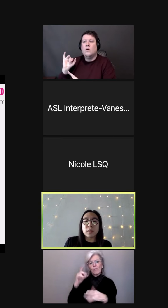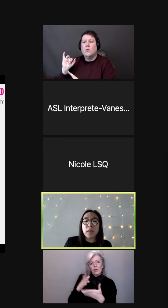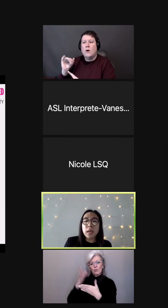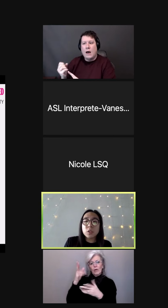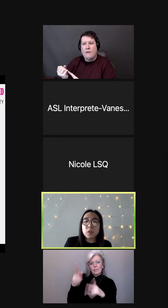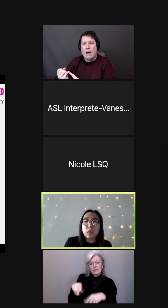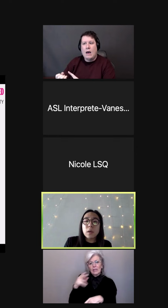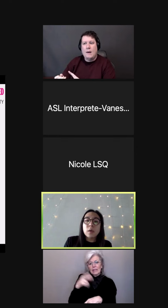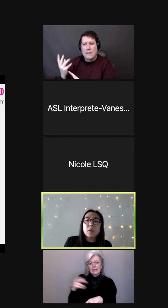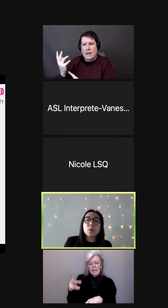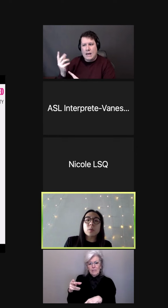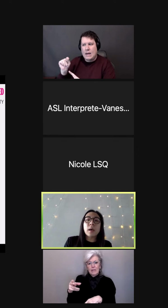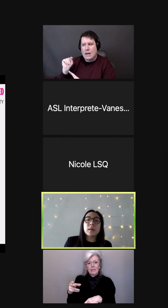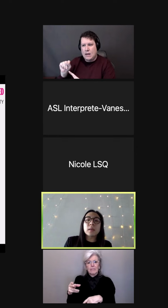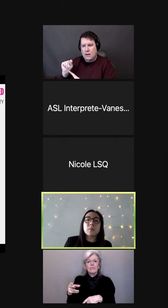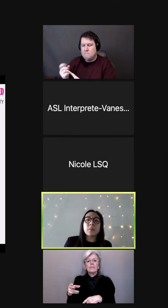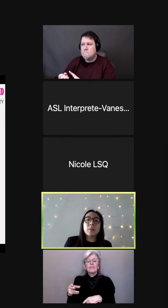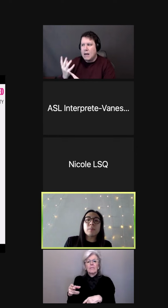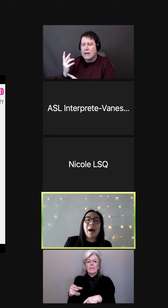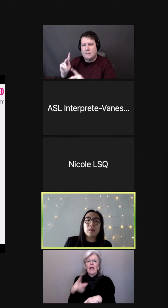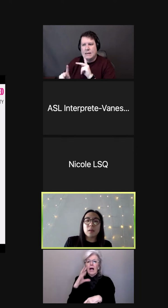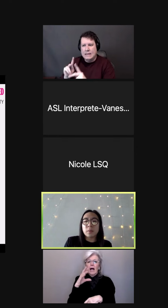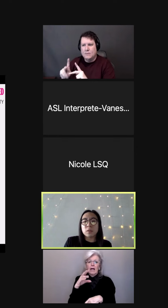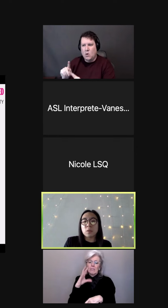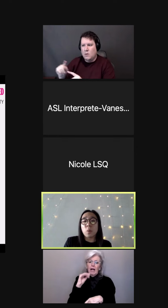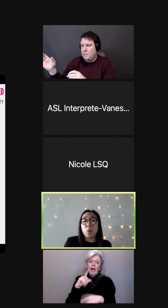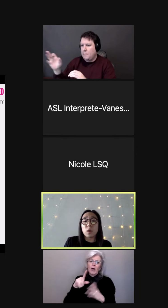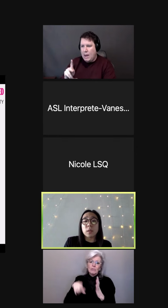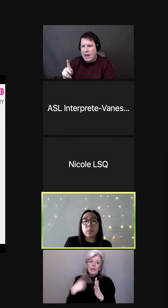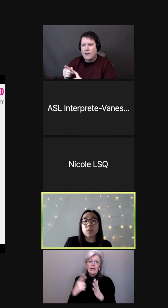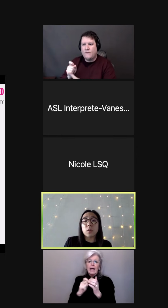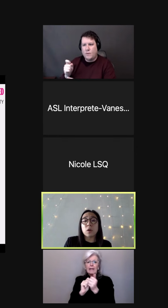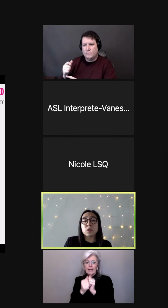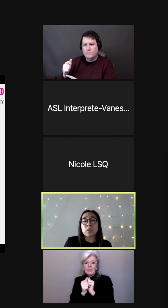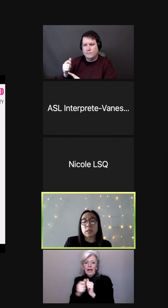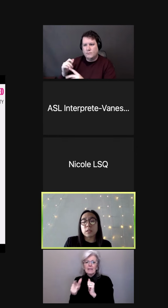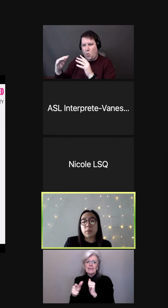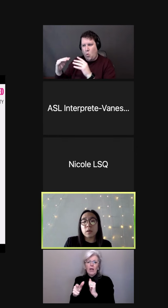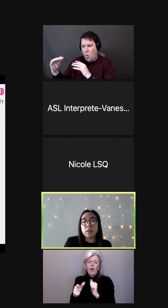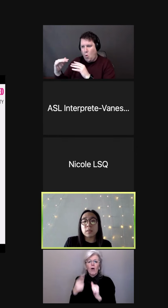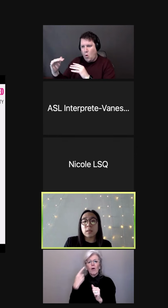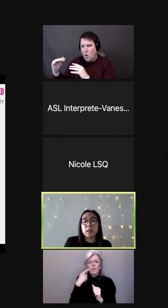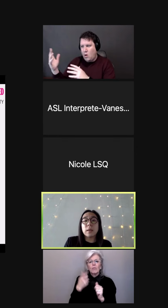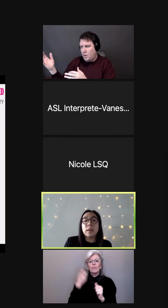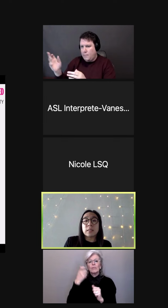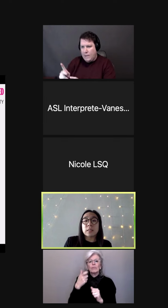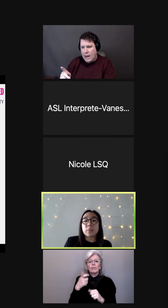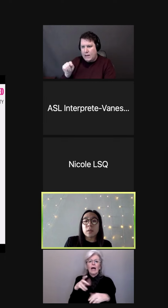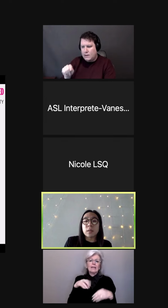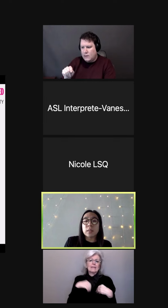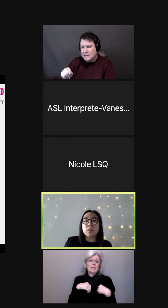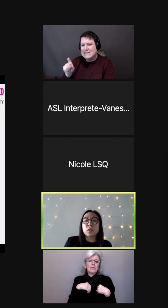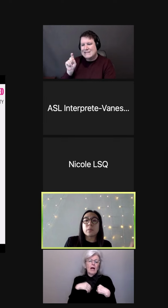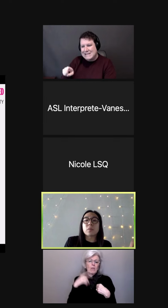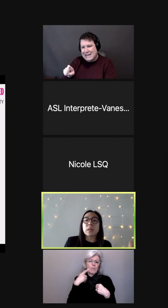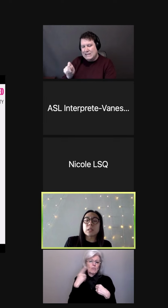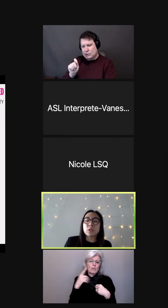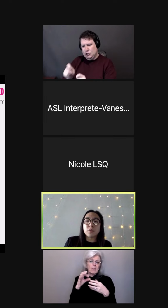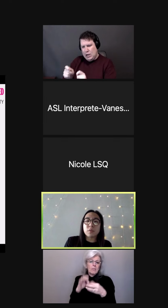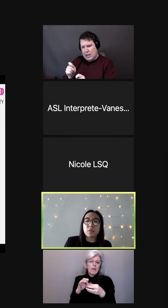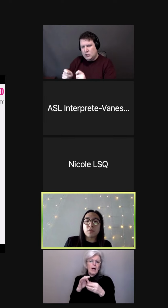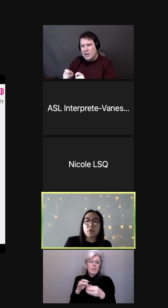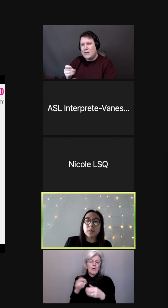handicapées en parlant de la réadaptation afin que ce soit plus acceptable pour un monde qui